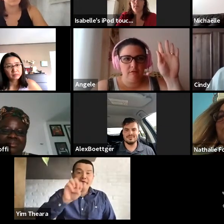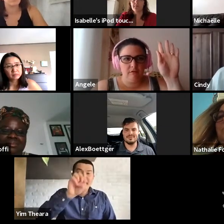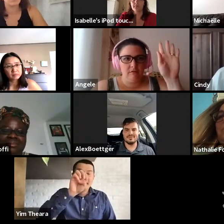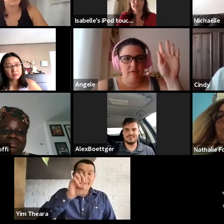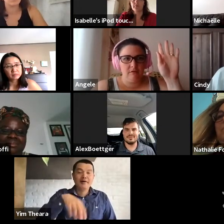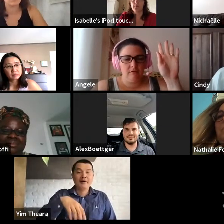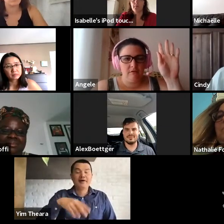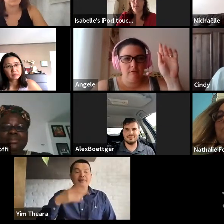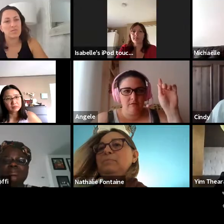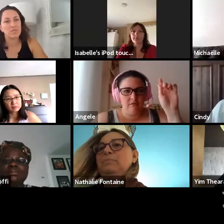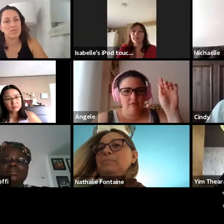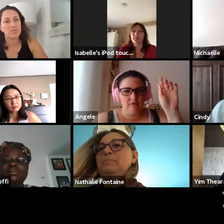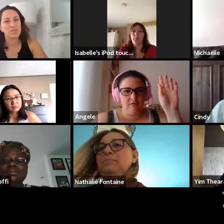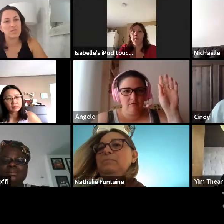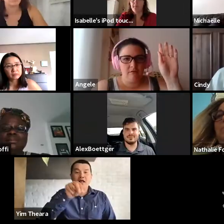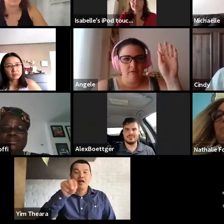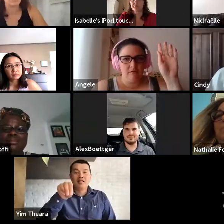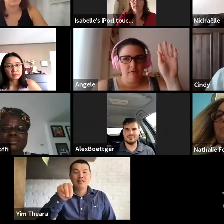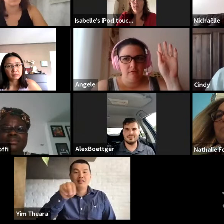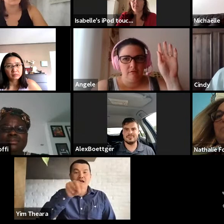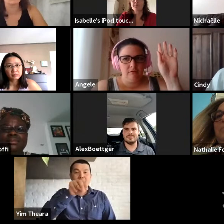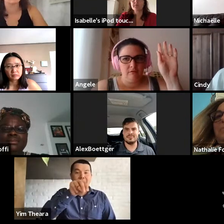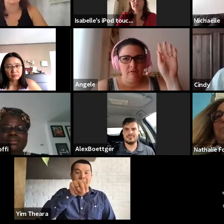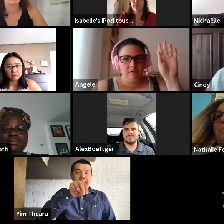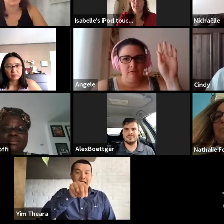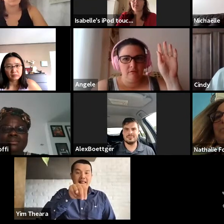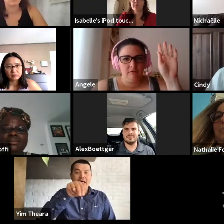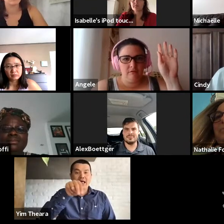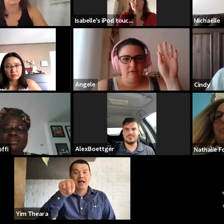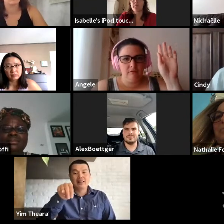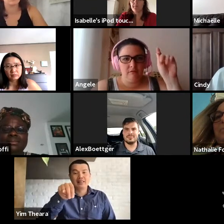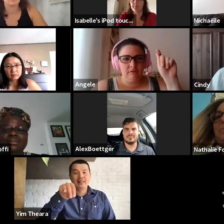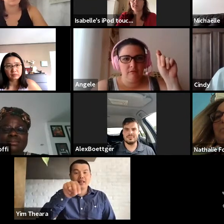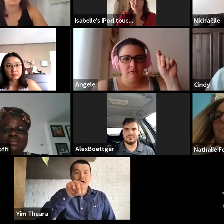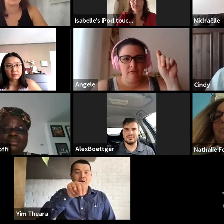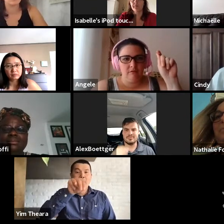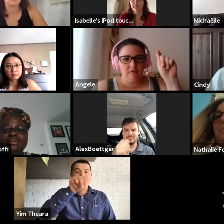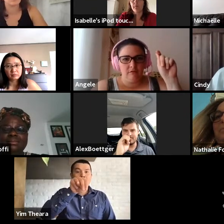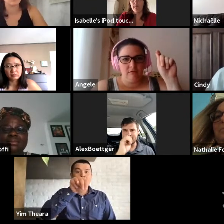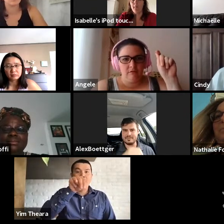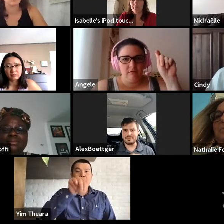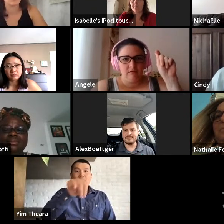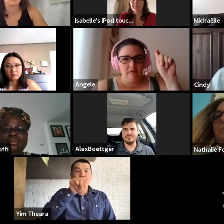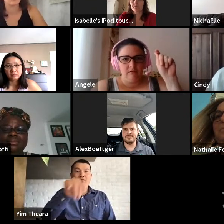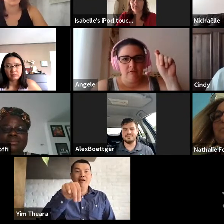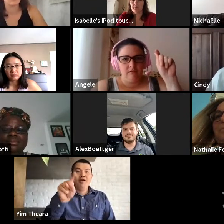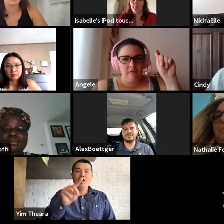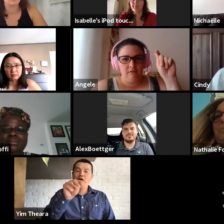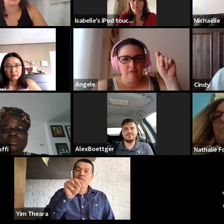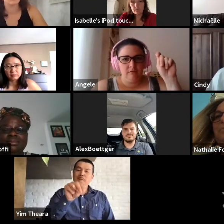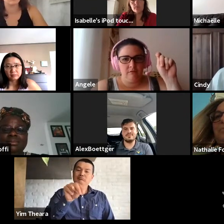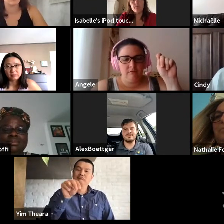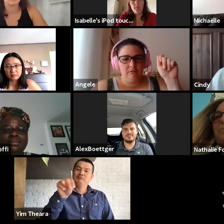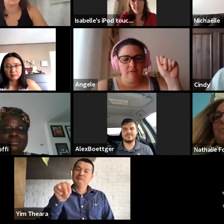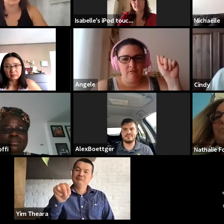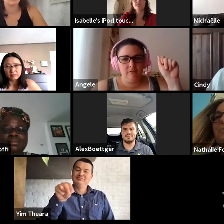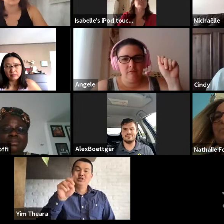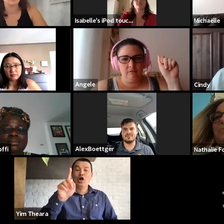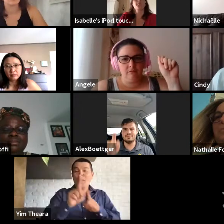Ou et accent aigu si on veut, mais c'est vraiment pas nécessaire. Quand il y a deux N, deux lettres qui se collent,